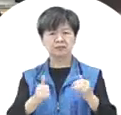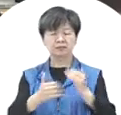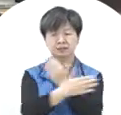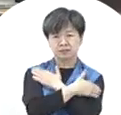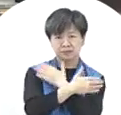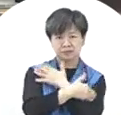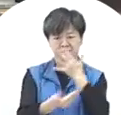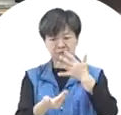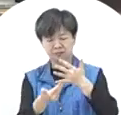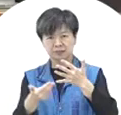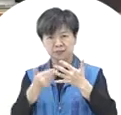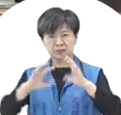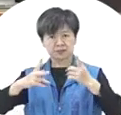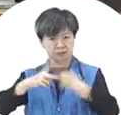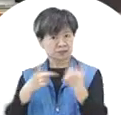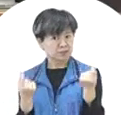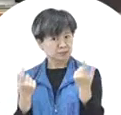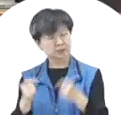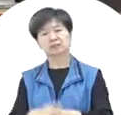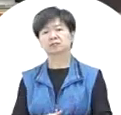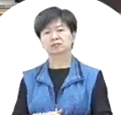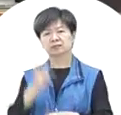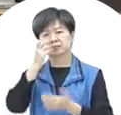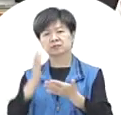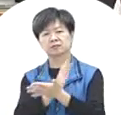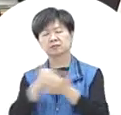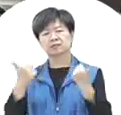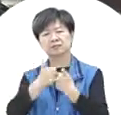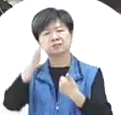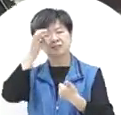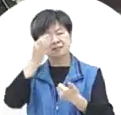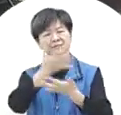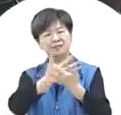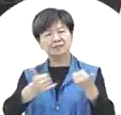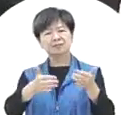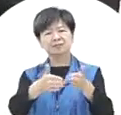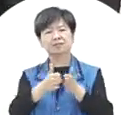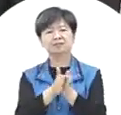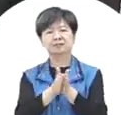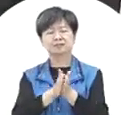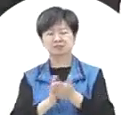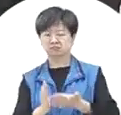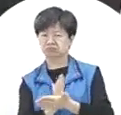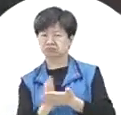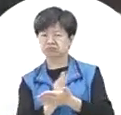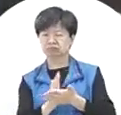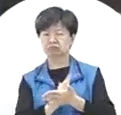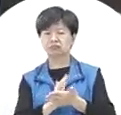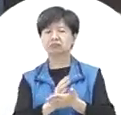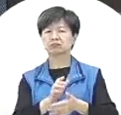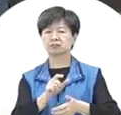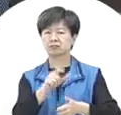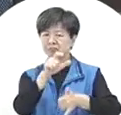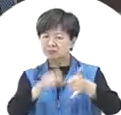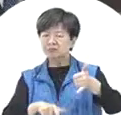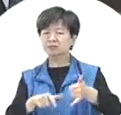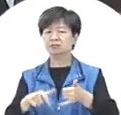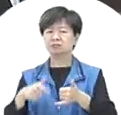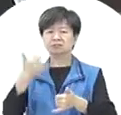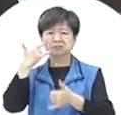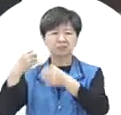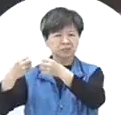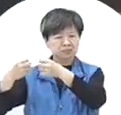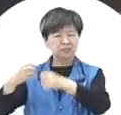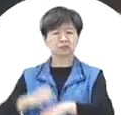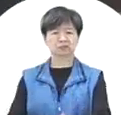吧？ 反正我们健辅会一定会依照学生的需求去做， 但是哦， 做最好的安排啦。 问题来了， 跟家长做讨论。 新北特